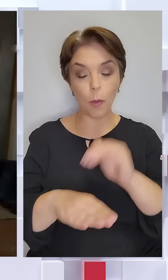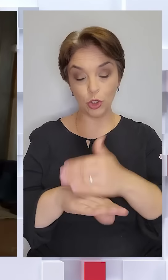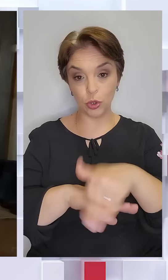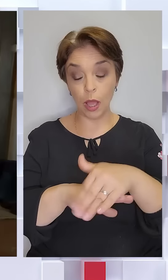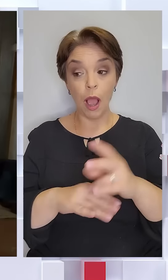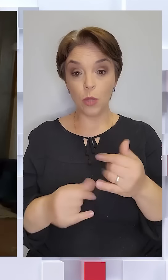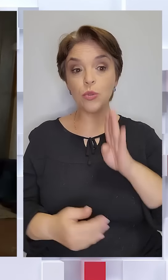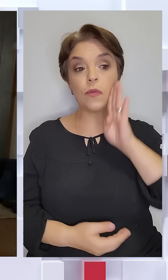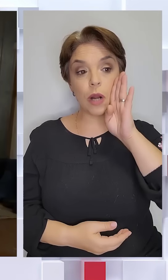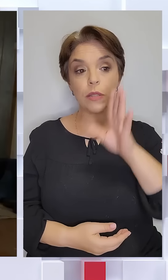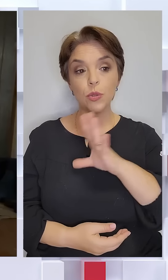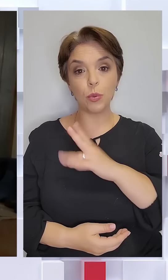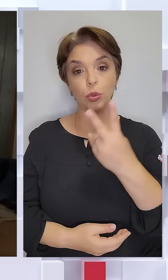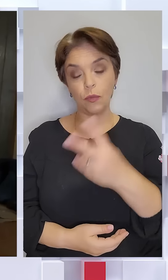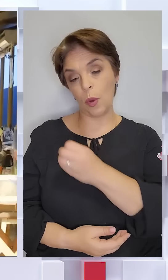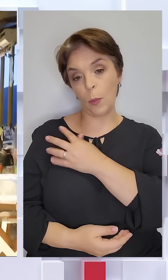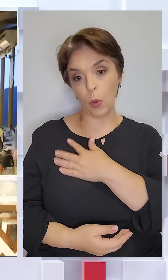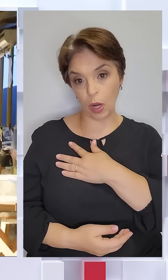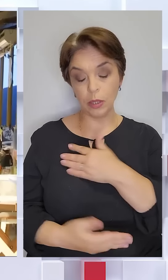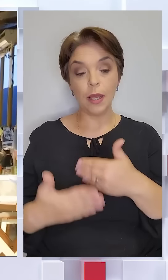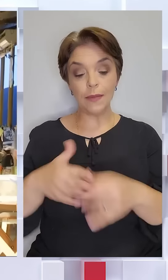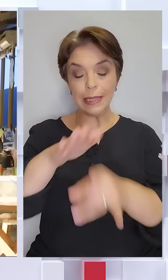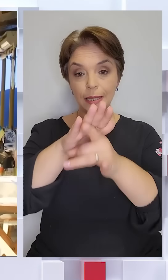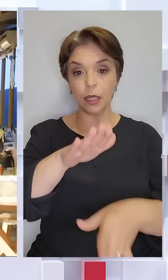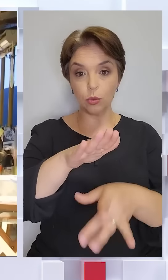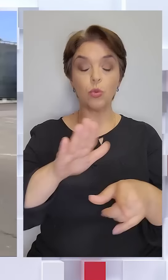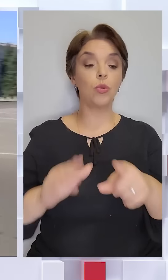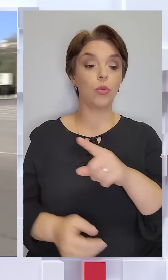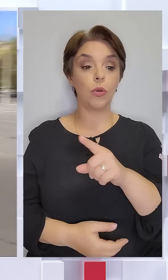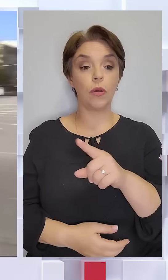сьогодні вранці було двоє поранених від скиду з